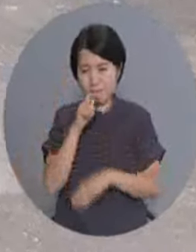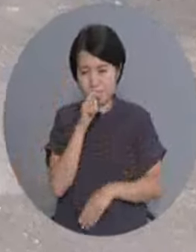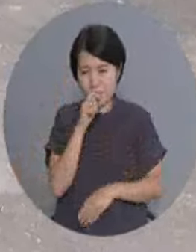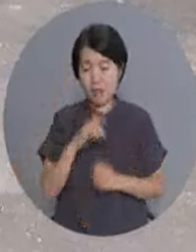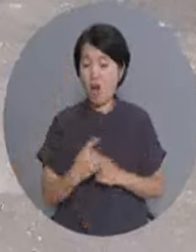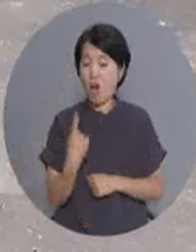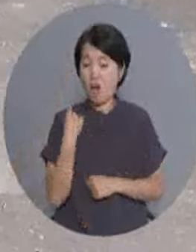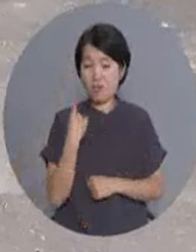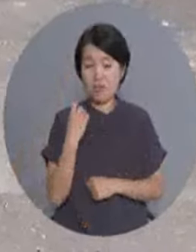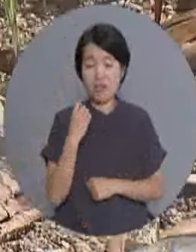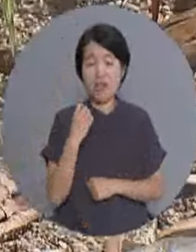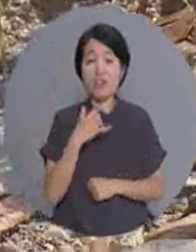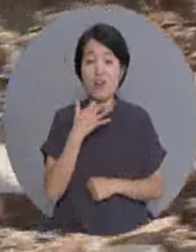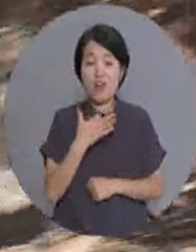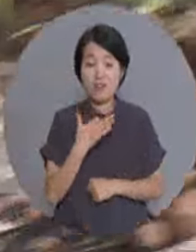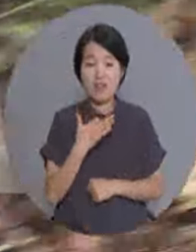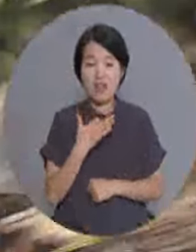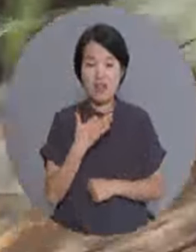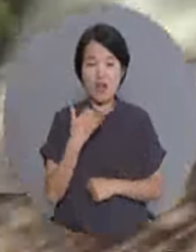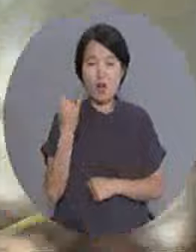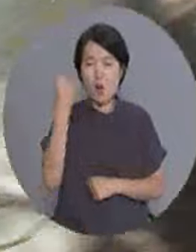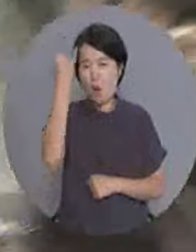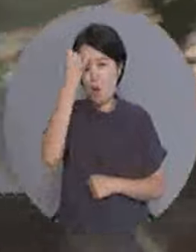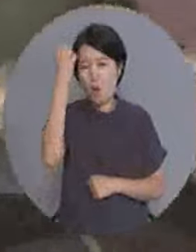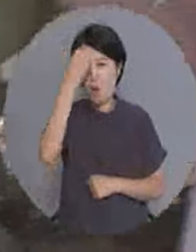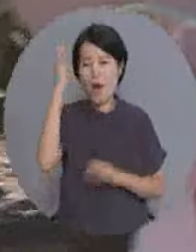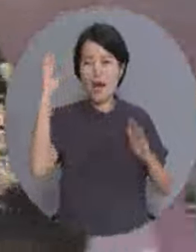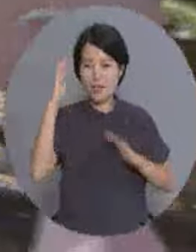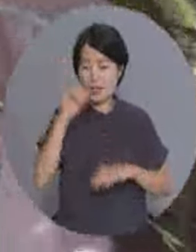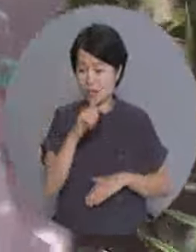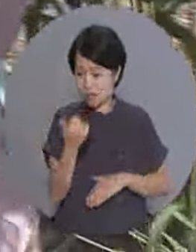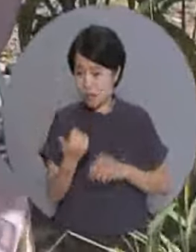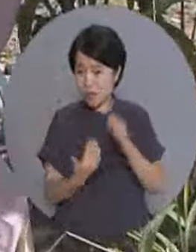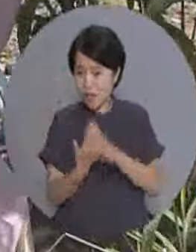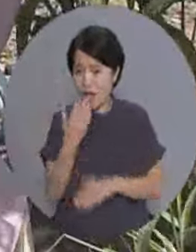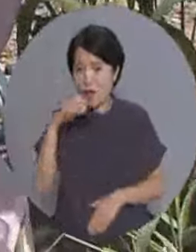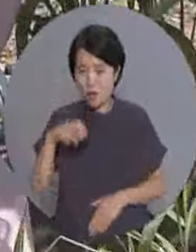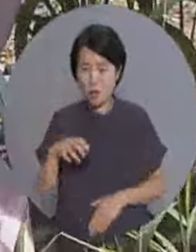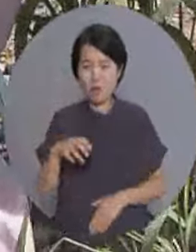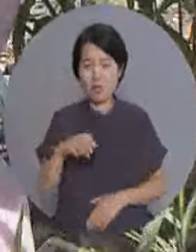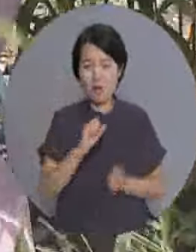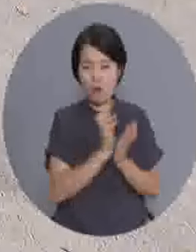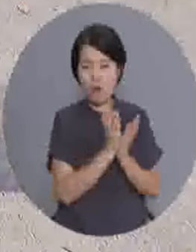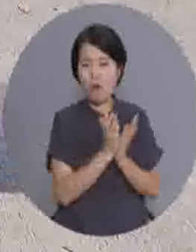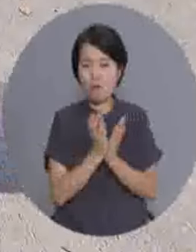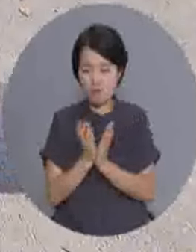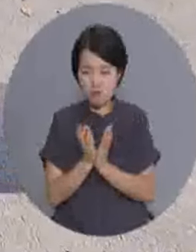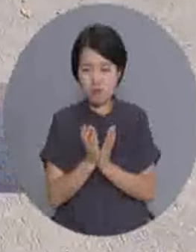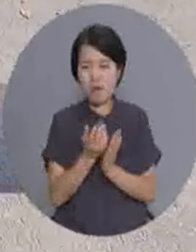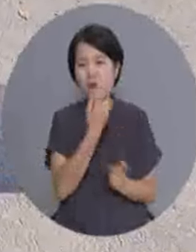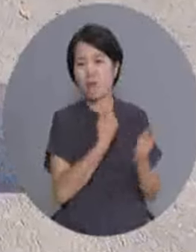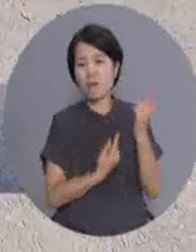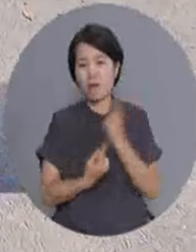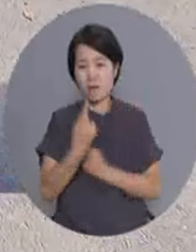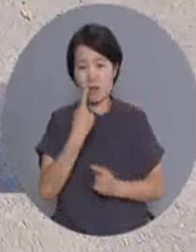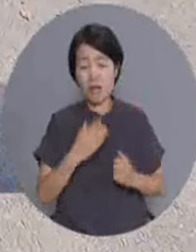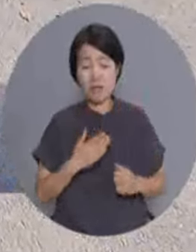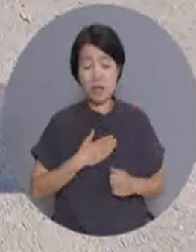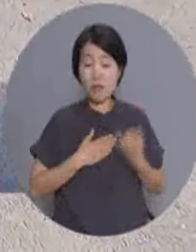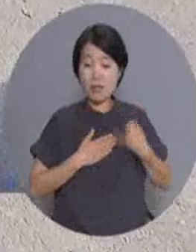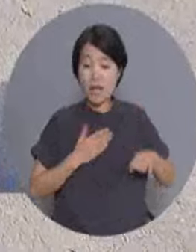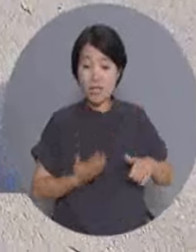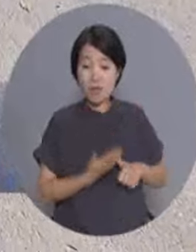여고생이 목숨을 잃은 장소에 시민들의 발길이 이어지고 있습니다. 한 엄마의 엄마로서 그리고 그 부모님